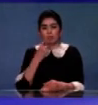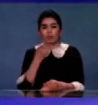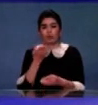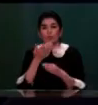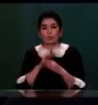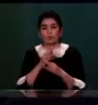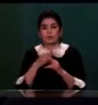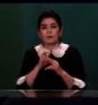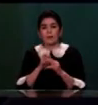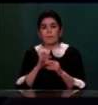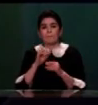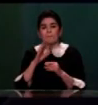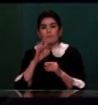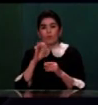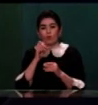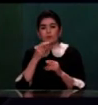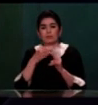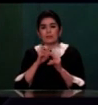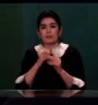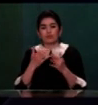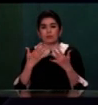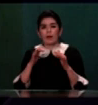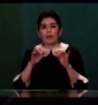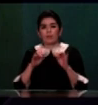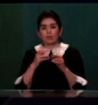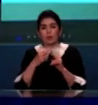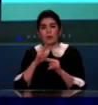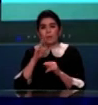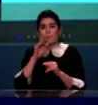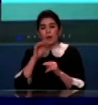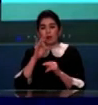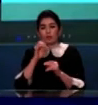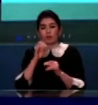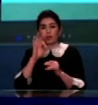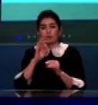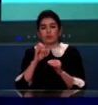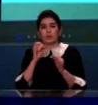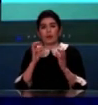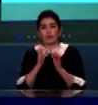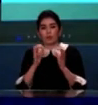topshiriq. Microsoft Word dasturida yaratilgan faylni parol yordamida himoyalash.